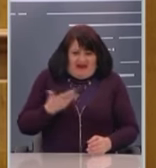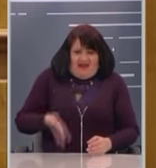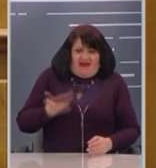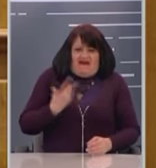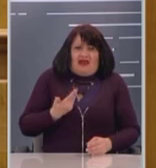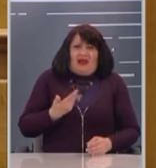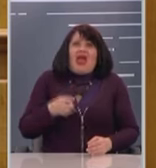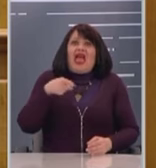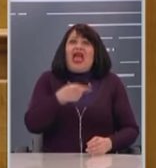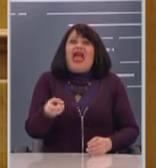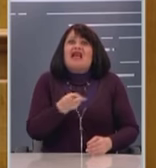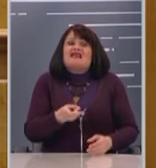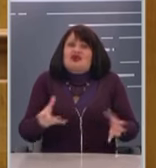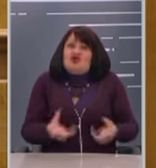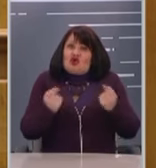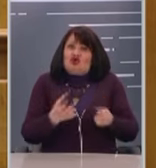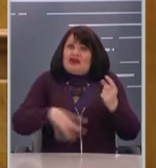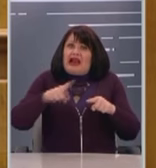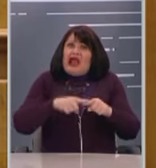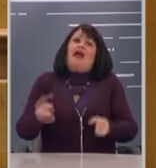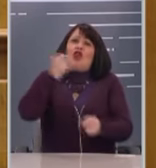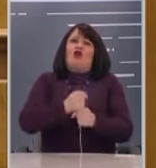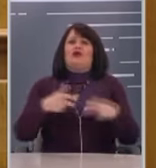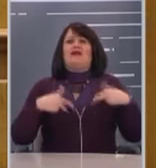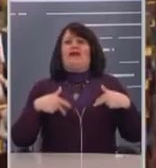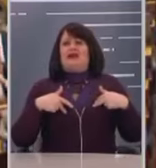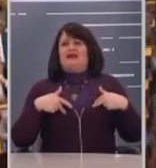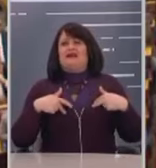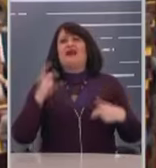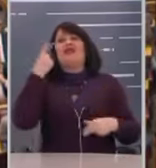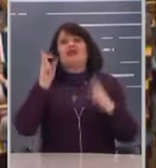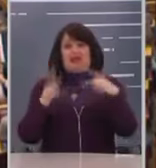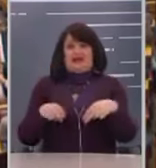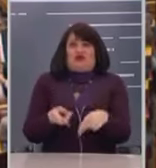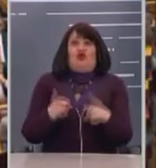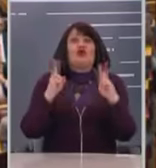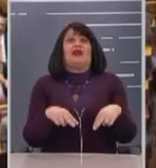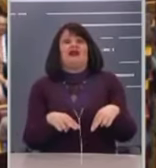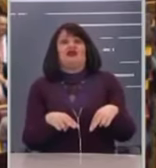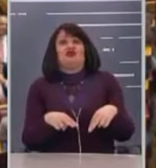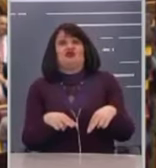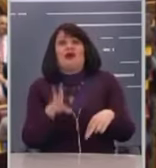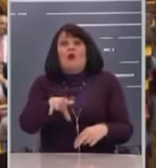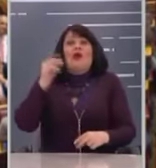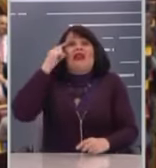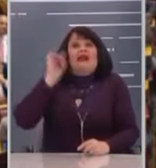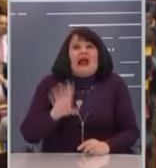εσείς που την είχατε σώσει όλα τα προηγούμενα χρόνια. Λέτε και δεν σας ξέρουνε. Λέτε και δεν σας έχουν πάρει χαμπάρι.